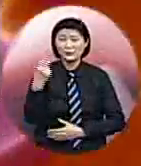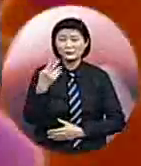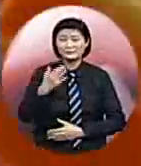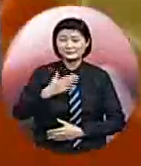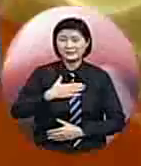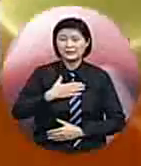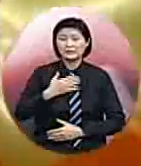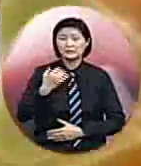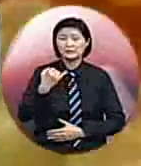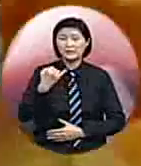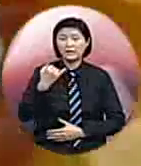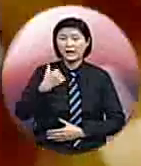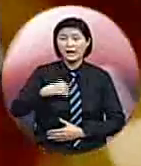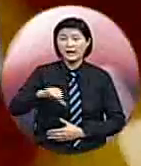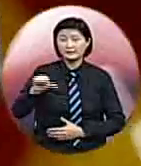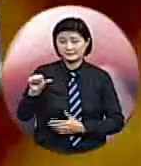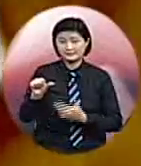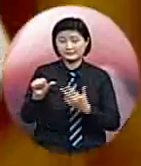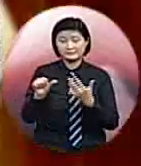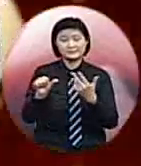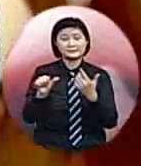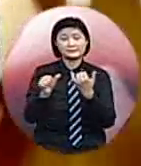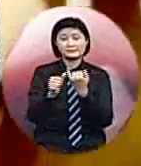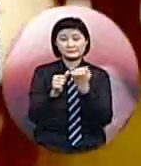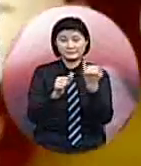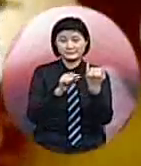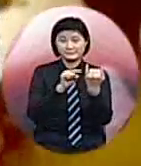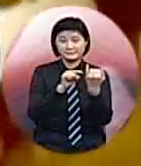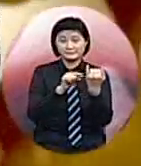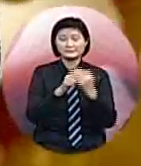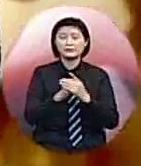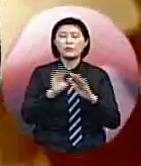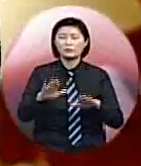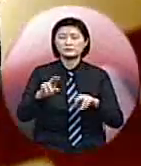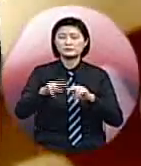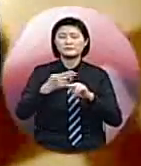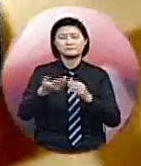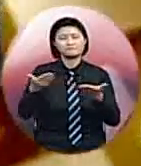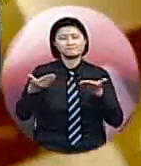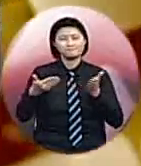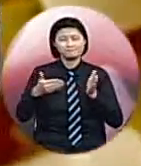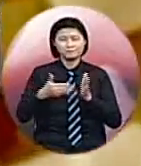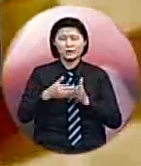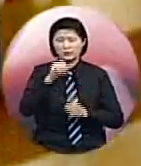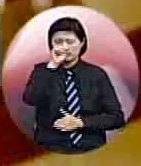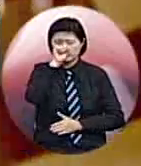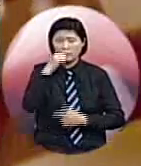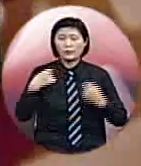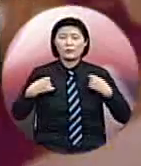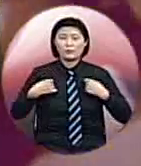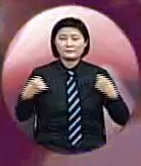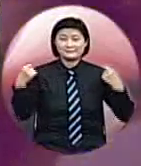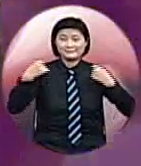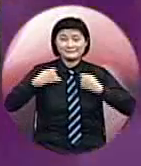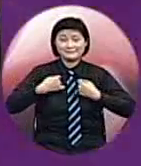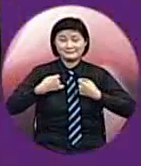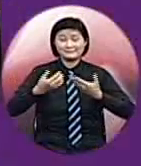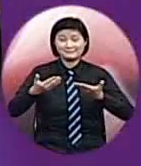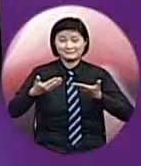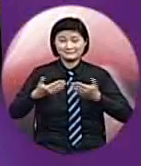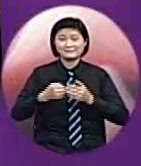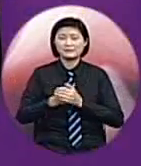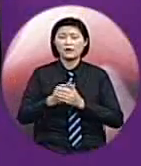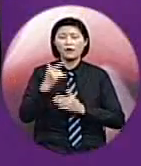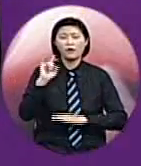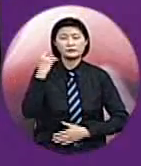우리 둘째 며느리 아이한테 네. 오늘 선물을 받았어요. 좋은 잠바를 하나 또 받았어요. 그래서 어제